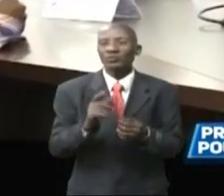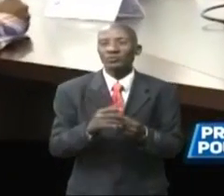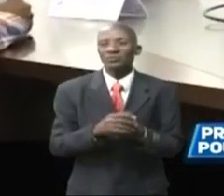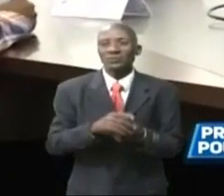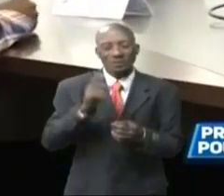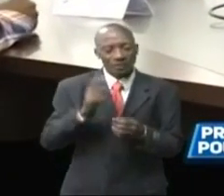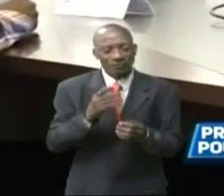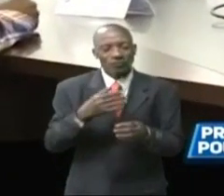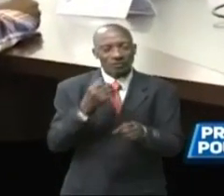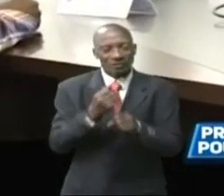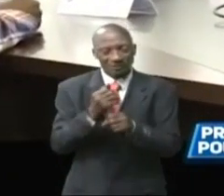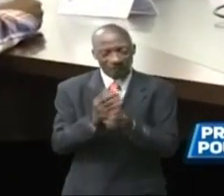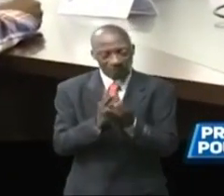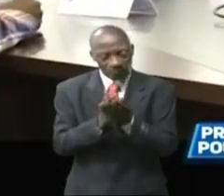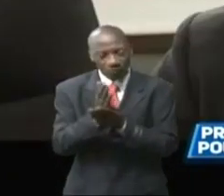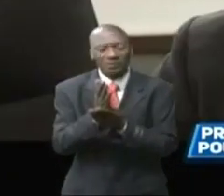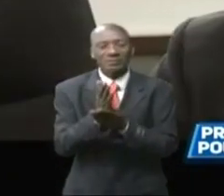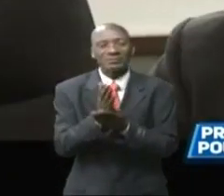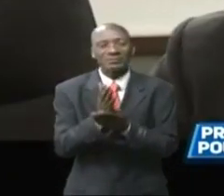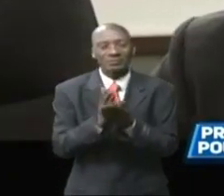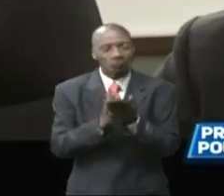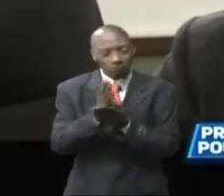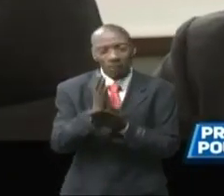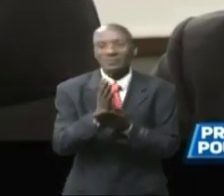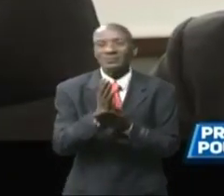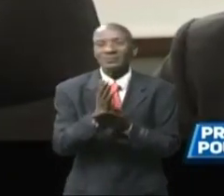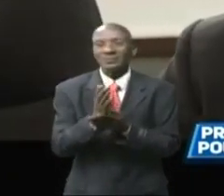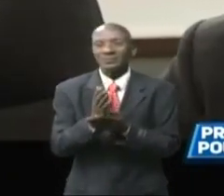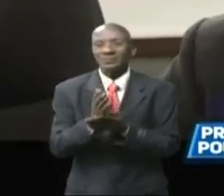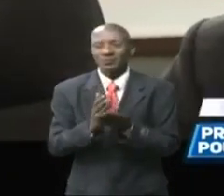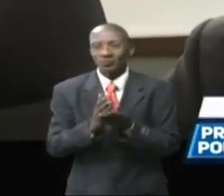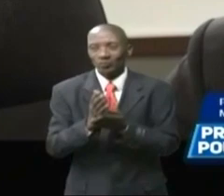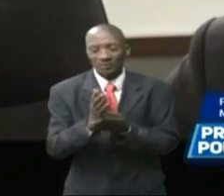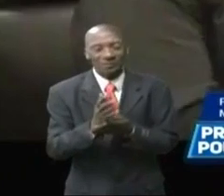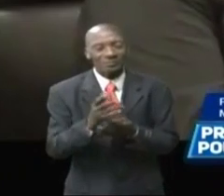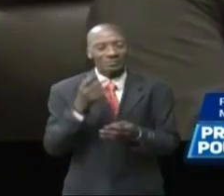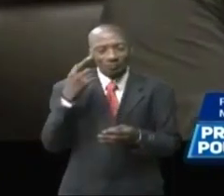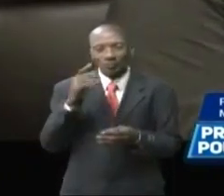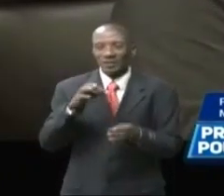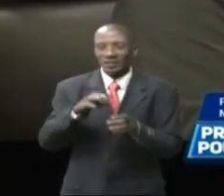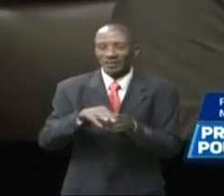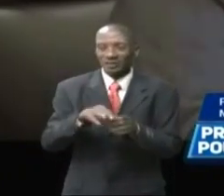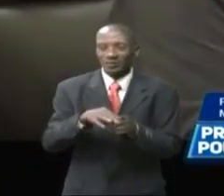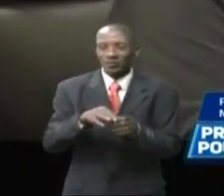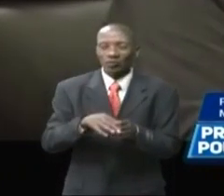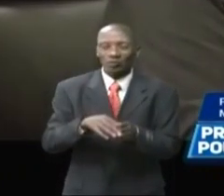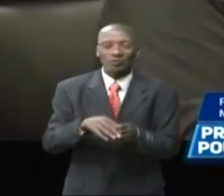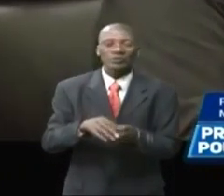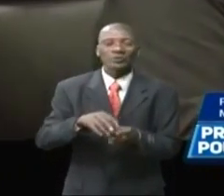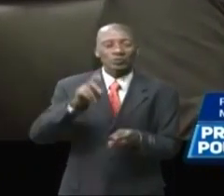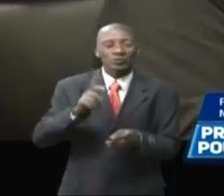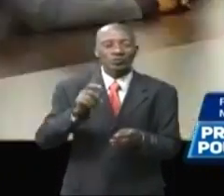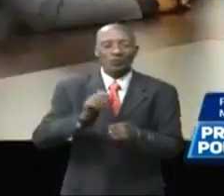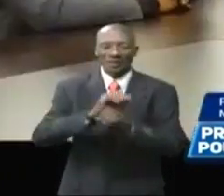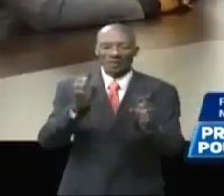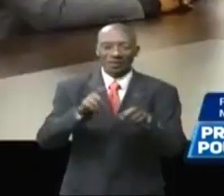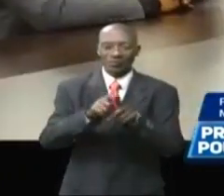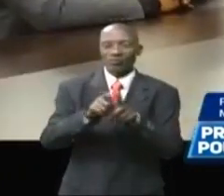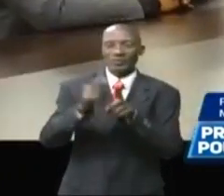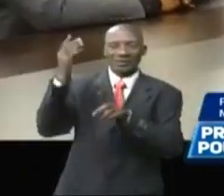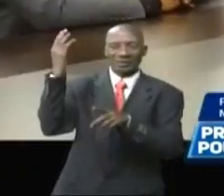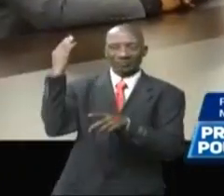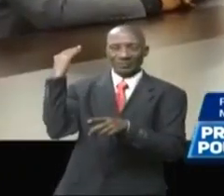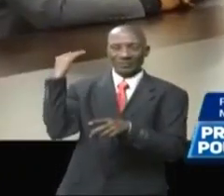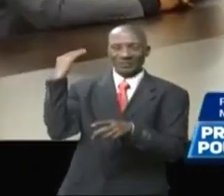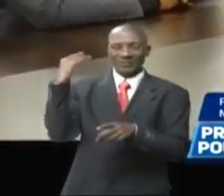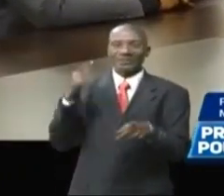général fait de son mieux pour que la communauté estudiantine congolaise soit considérée comme un maillon essentiel dans la consolidation de la paix pendant